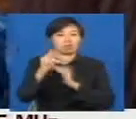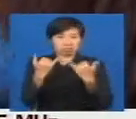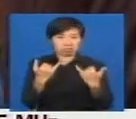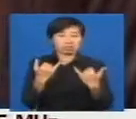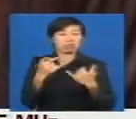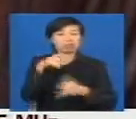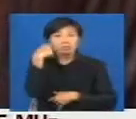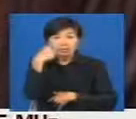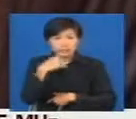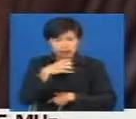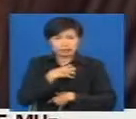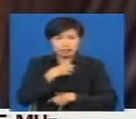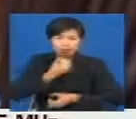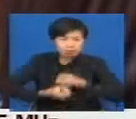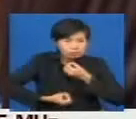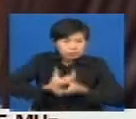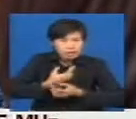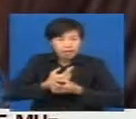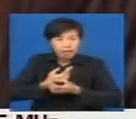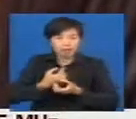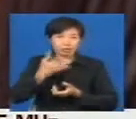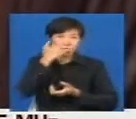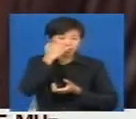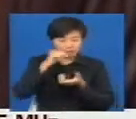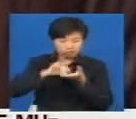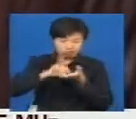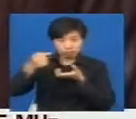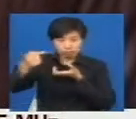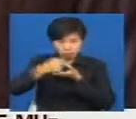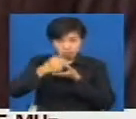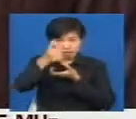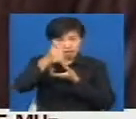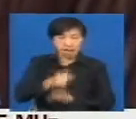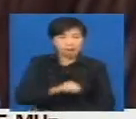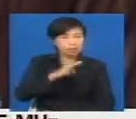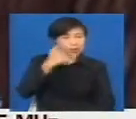เห็นกับทางรายการสามารถที่จะส่งเป็น SMS มาได้นะครับที่หมายเลข